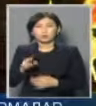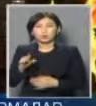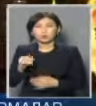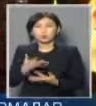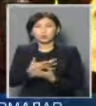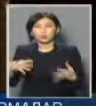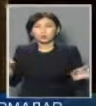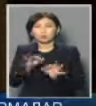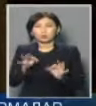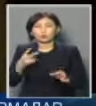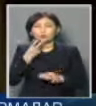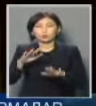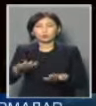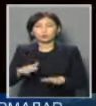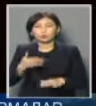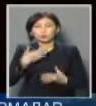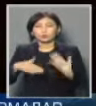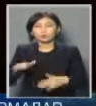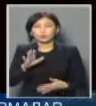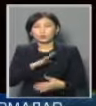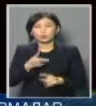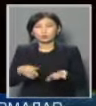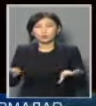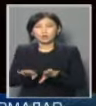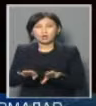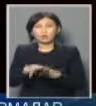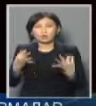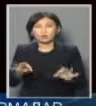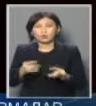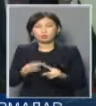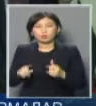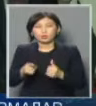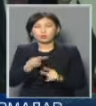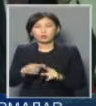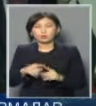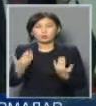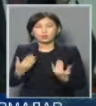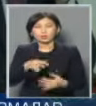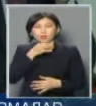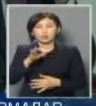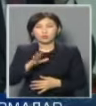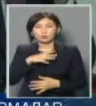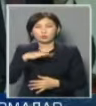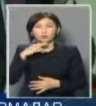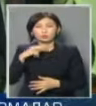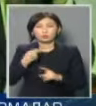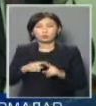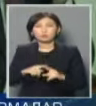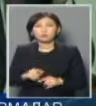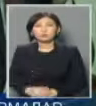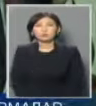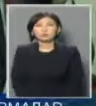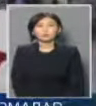атты шығармалар да көрермендердің көңілінен шықты. Сонымен қатар тәуелсіздік аманатты атты шығарма орындалып, көптің қошеметіне ие